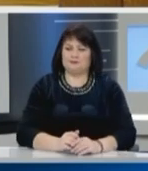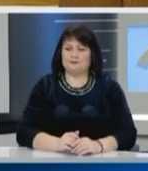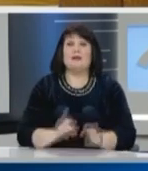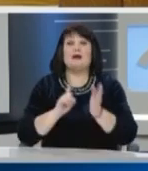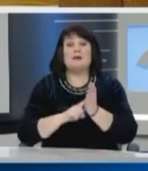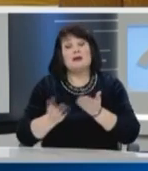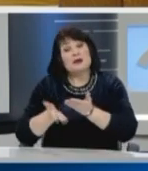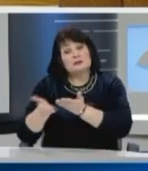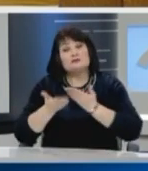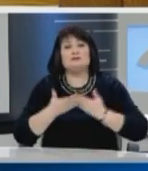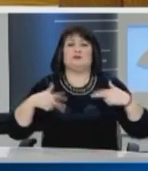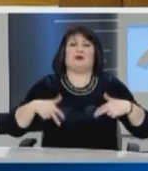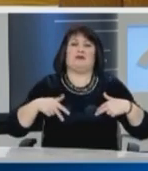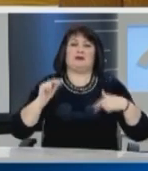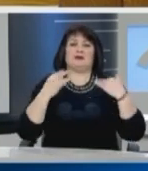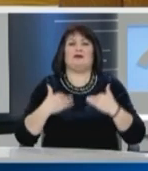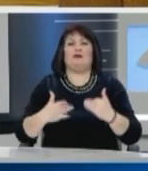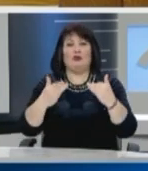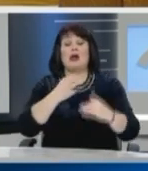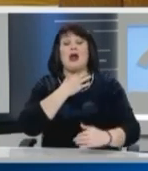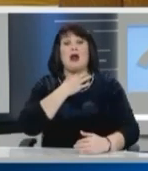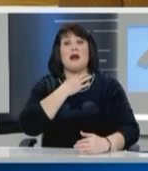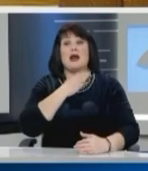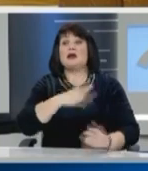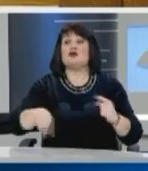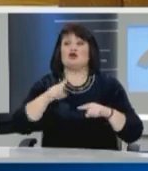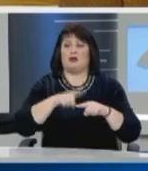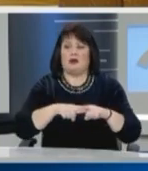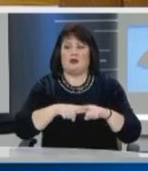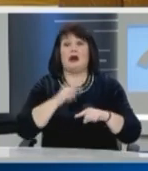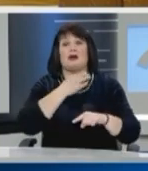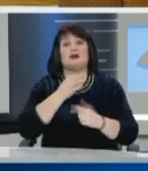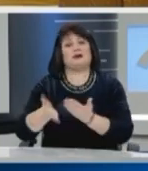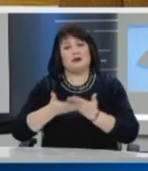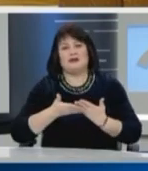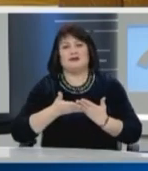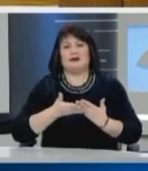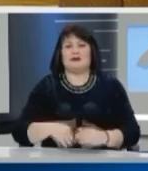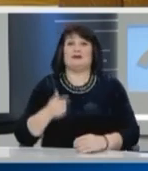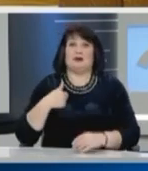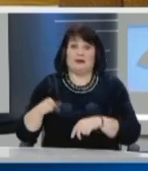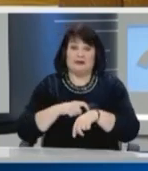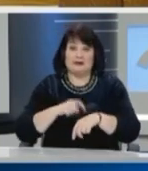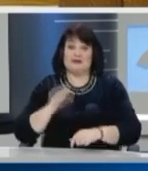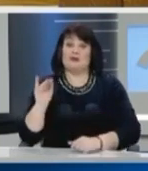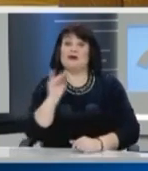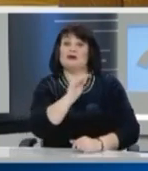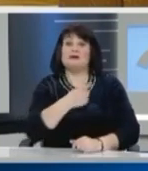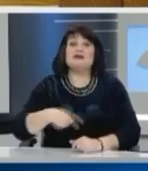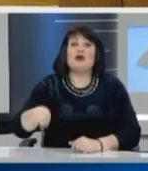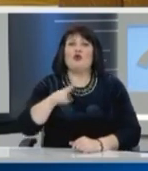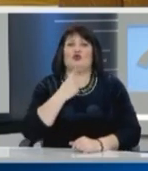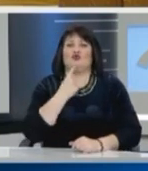πρέπει να στηρίζουν κυβερνήσεις. Τη Βουλή και, αν χρειαστεί, τον ίδιο τον λαό. Απευθύνομαι λοιπόν σε όλους